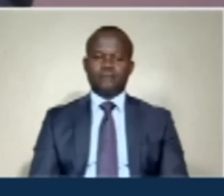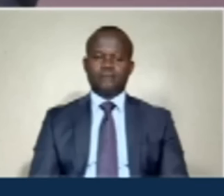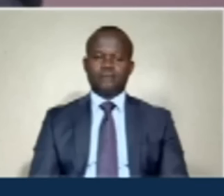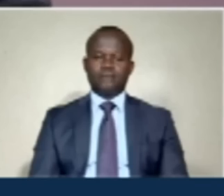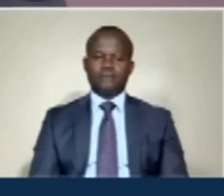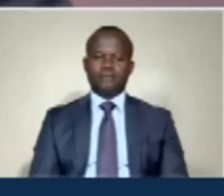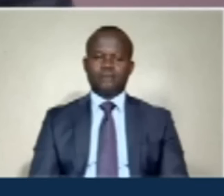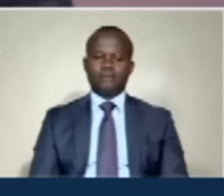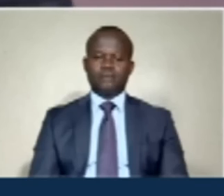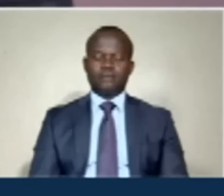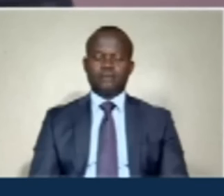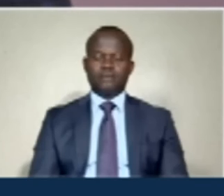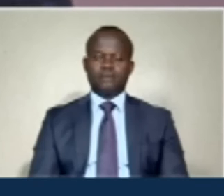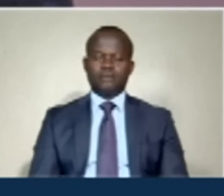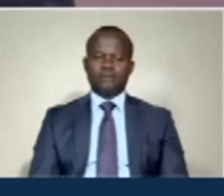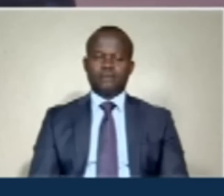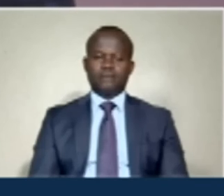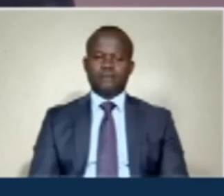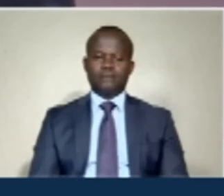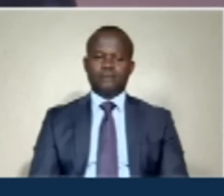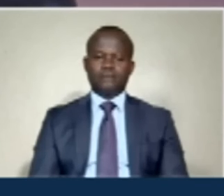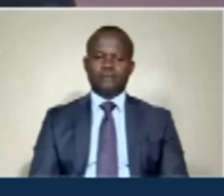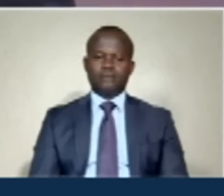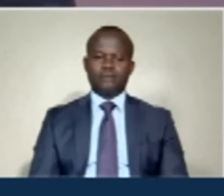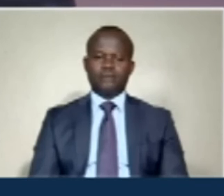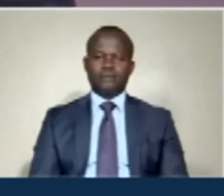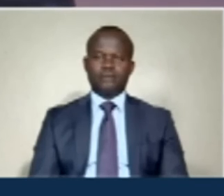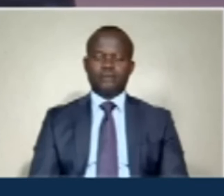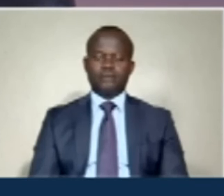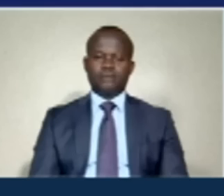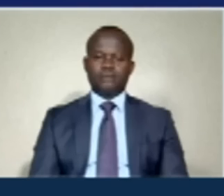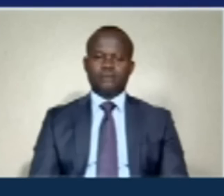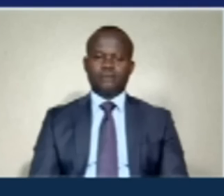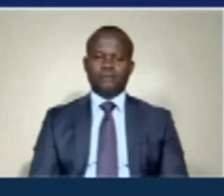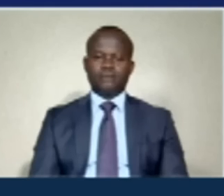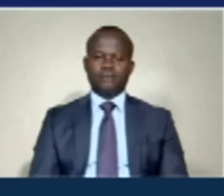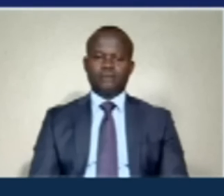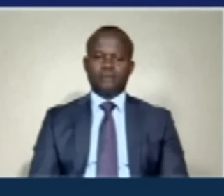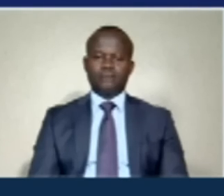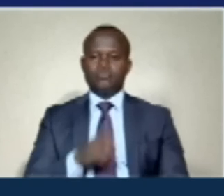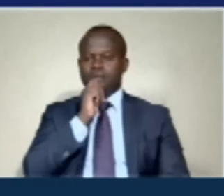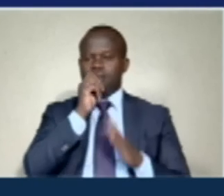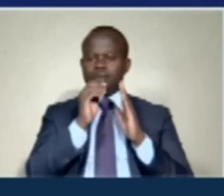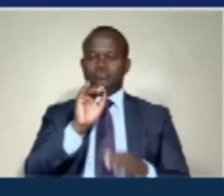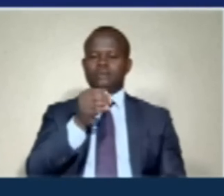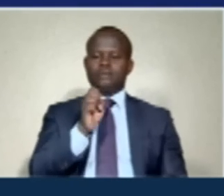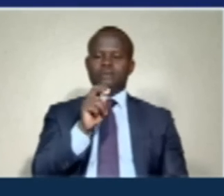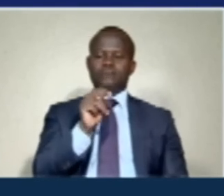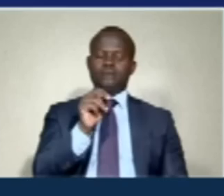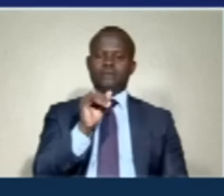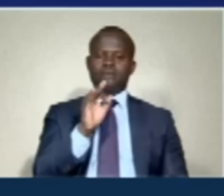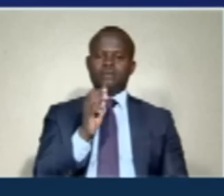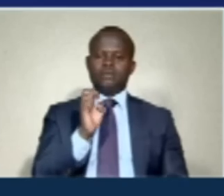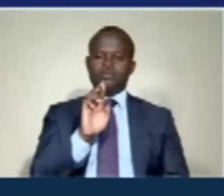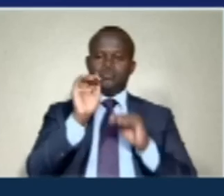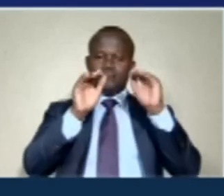and there are other actual European countries that have been contacting us to address this. Umunyamakuru Jennifer Zabasaja